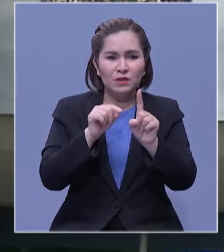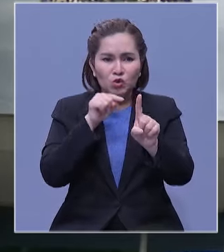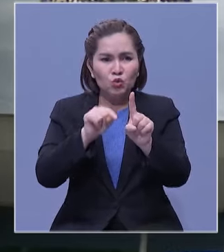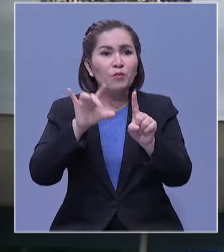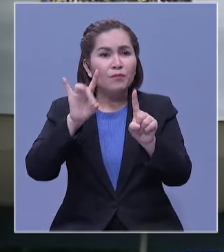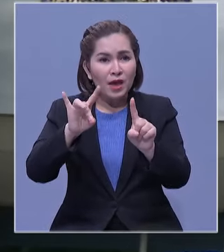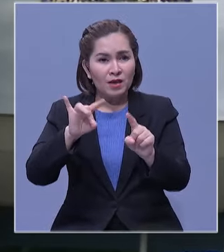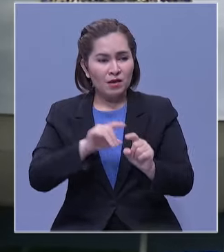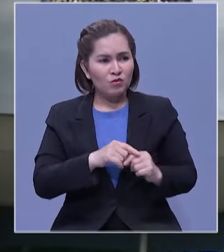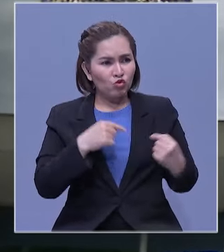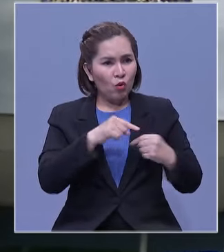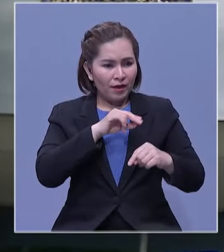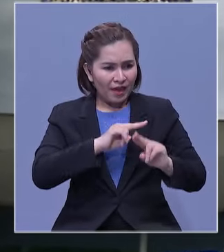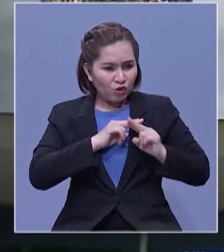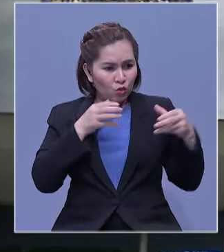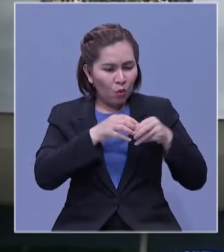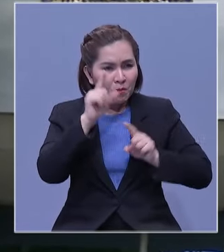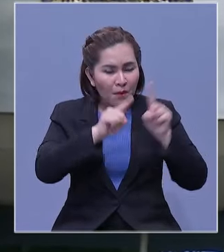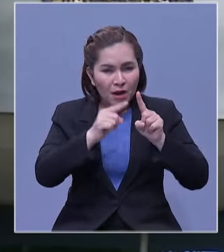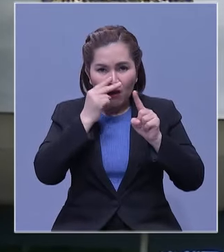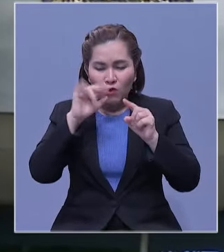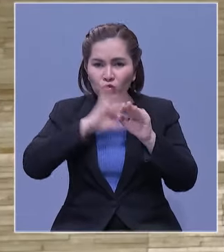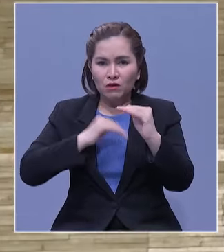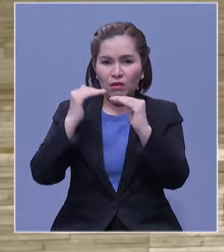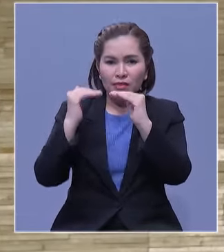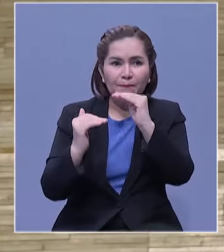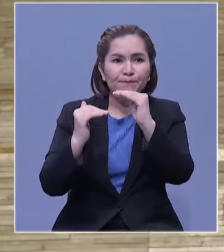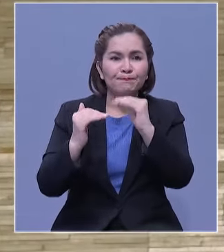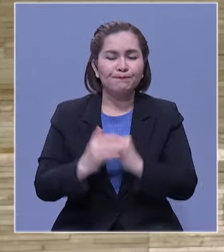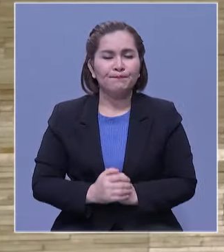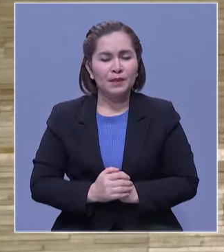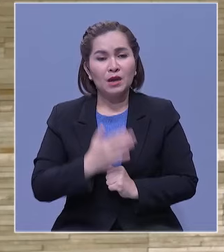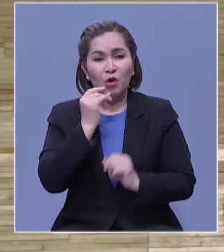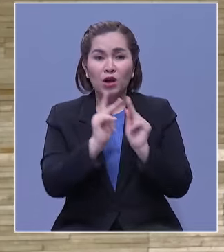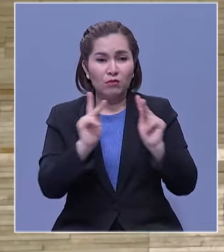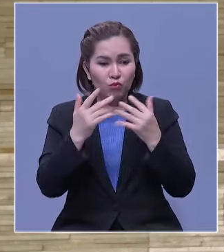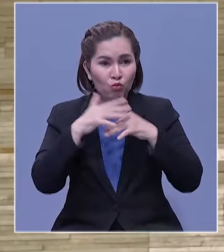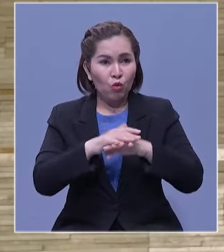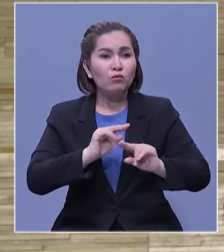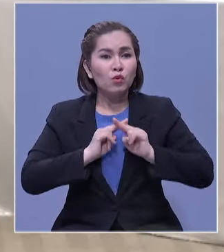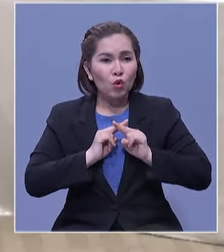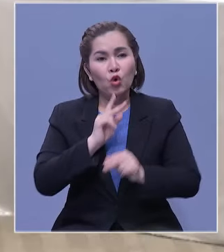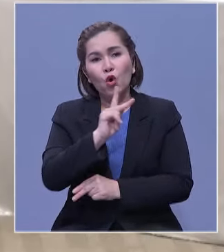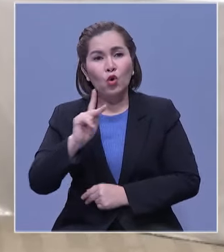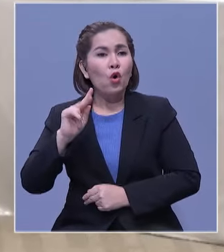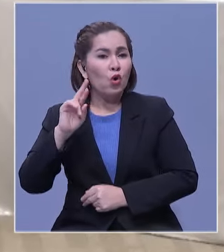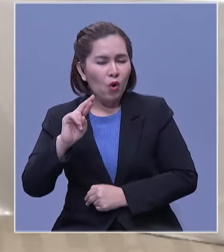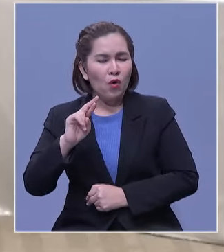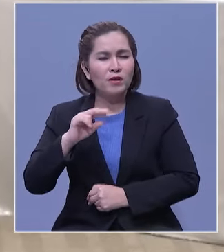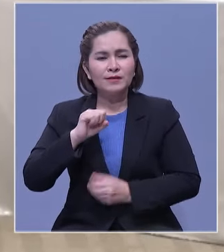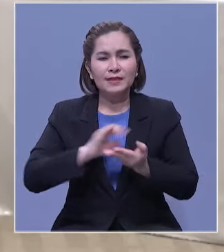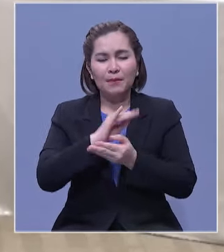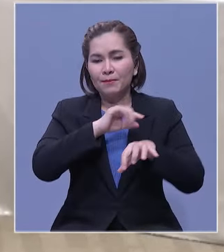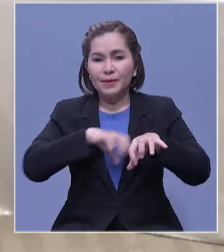กว่าที่เอกชนประเมินไว้มากก่อนหน้านี้ค่ะคณะกรรมการร่วมภาคเอกชน 3สถาบันหหรือว่ากกรได้มีการ